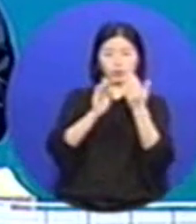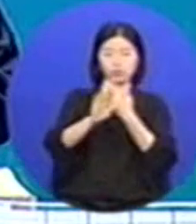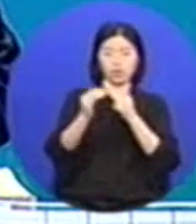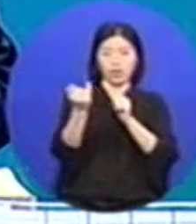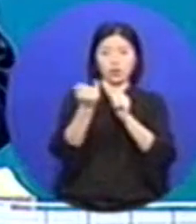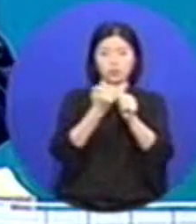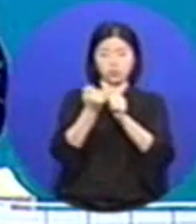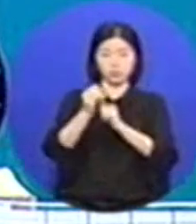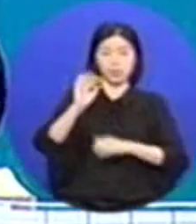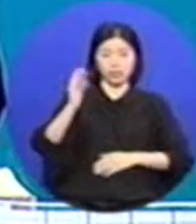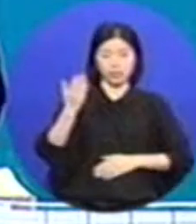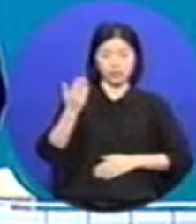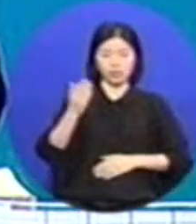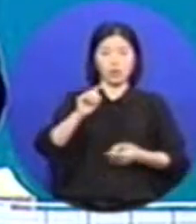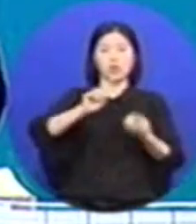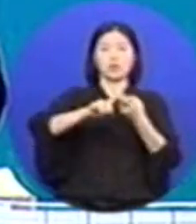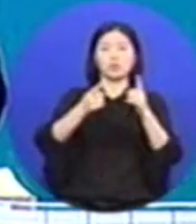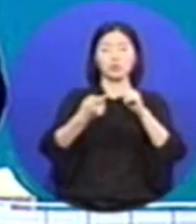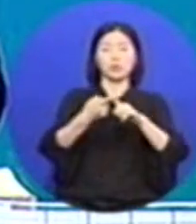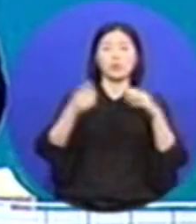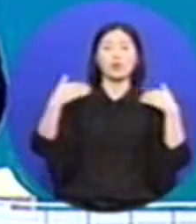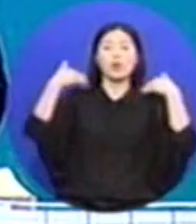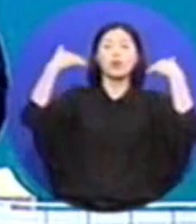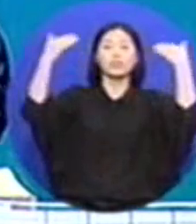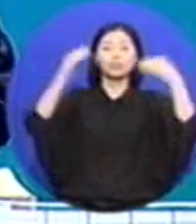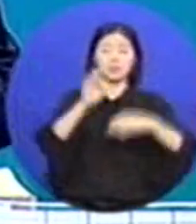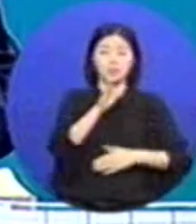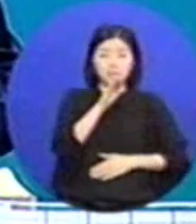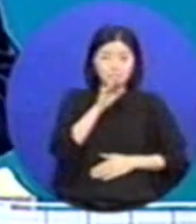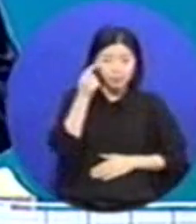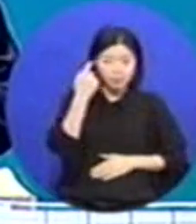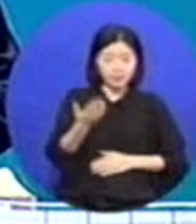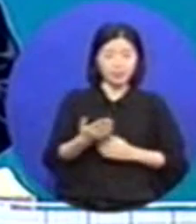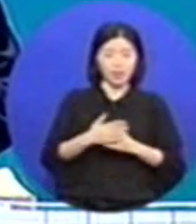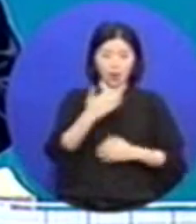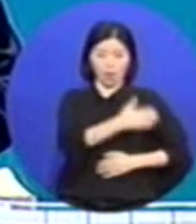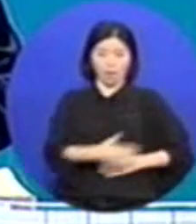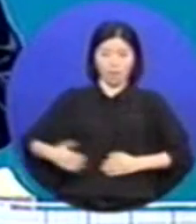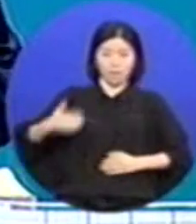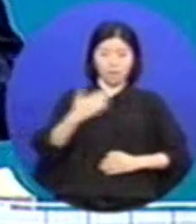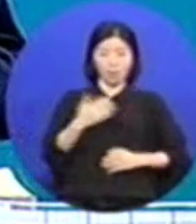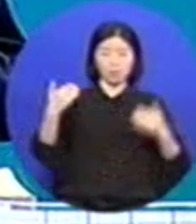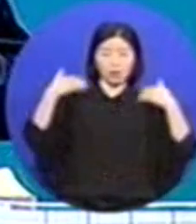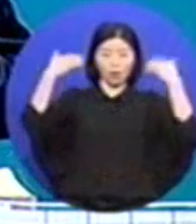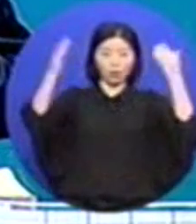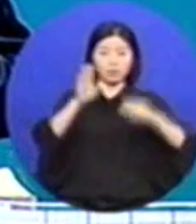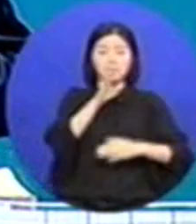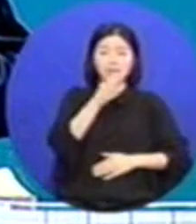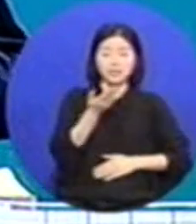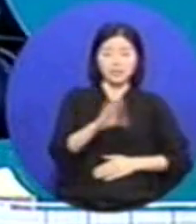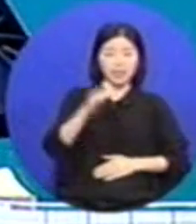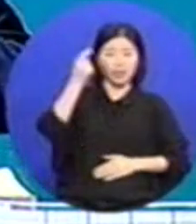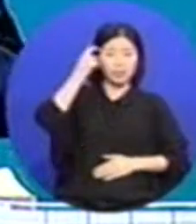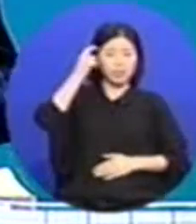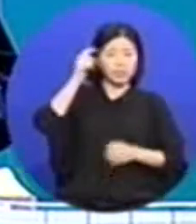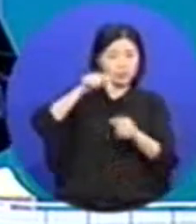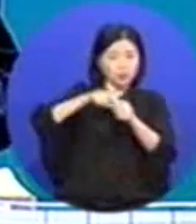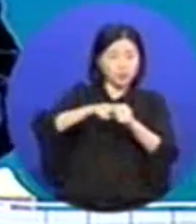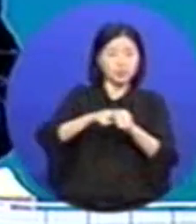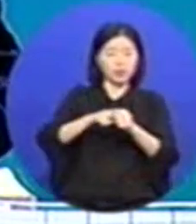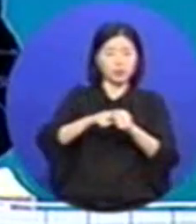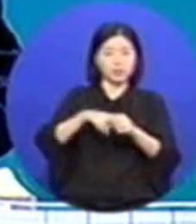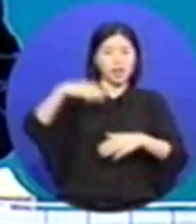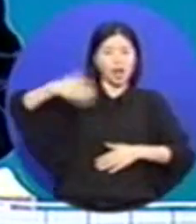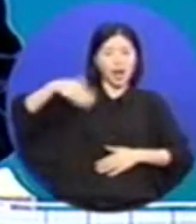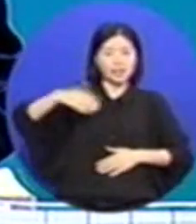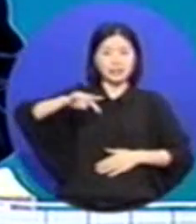서로 어른이 라는 뜻이잖아요 그런데 몸은 어른인데 정신적으로는 아직도 어린 아이인